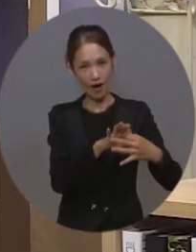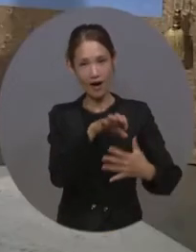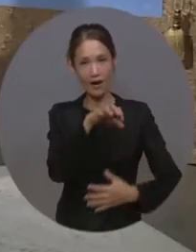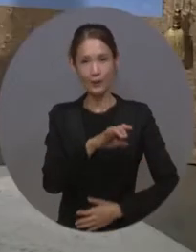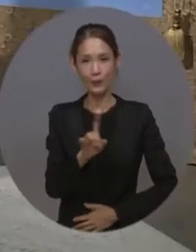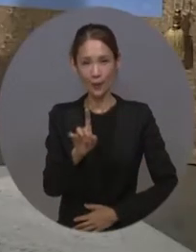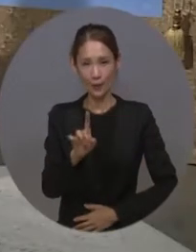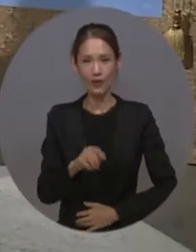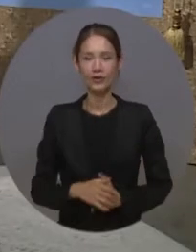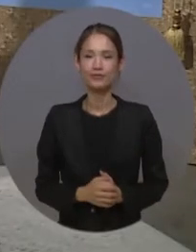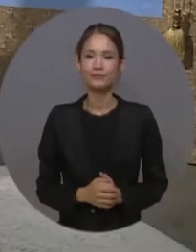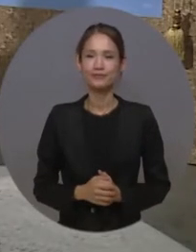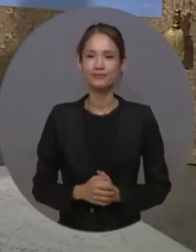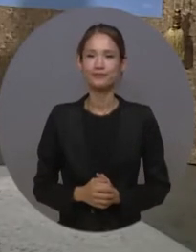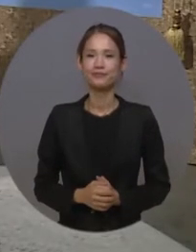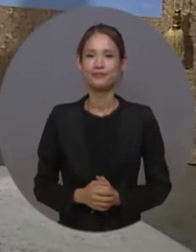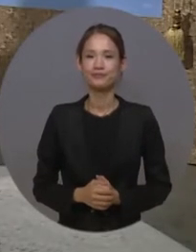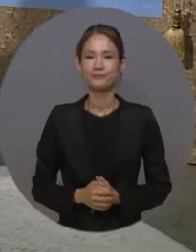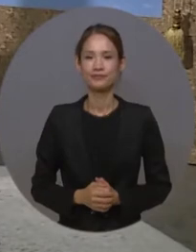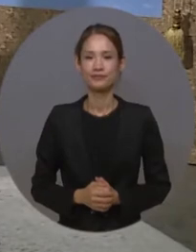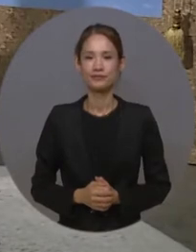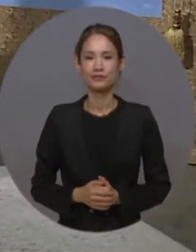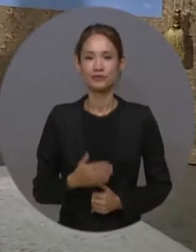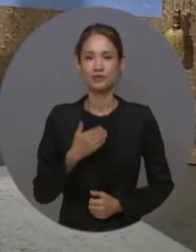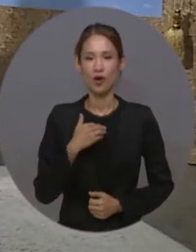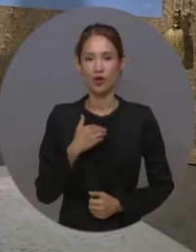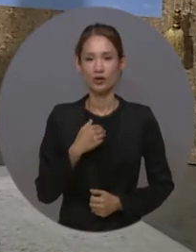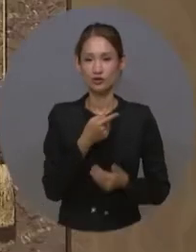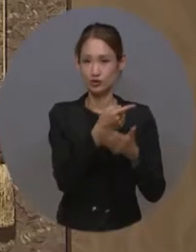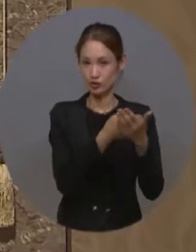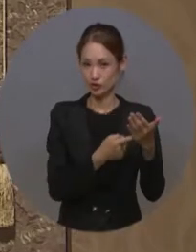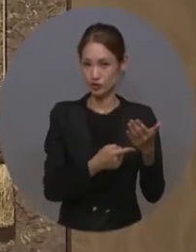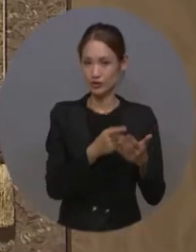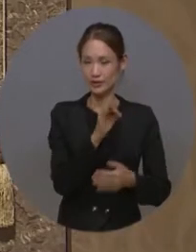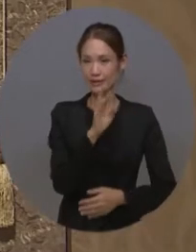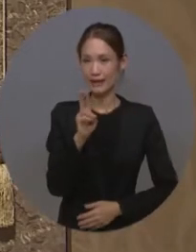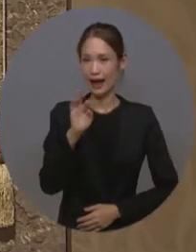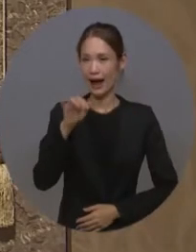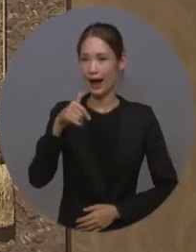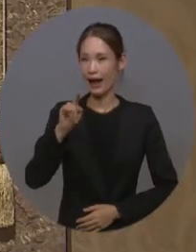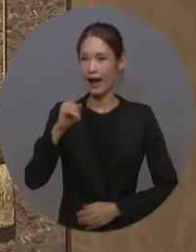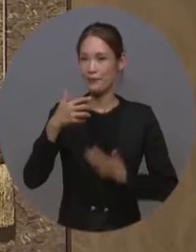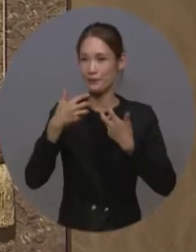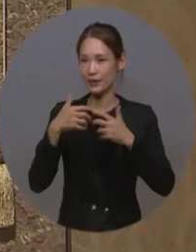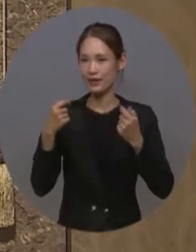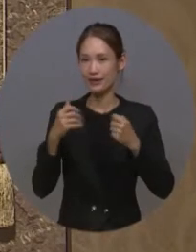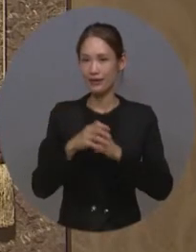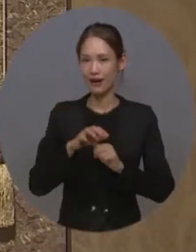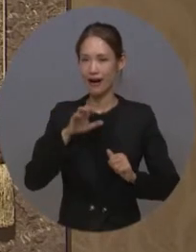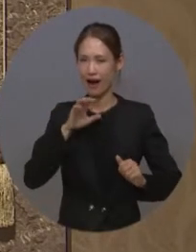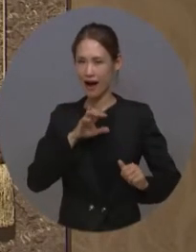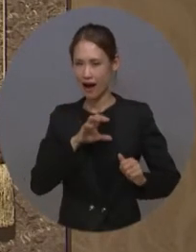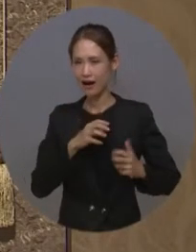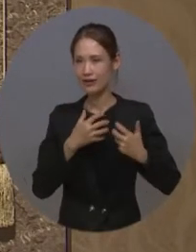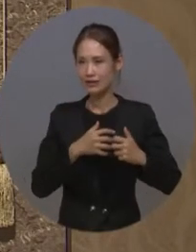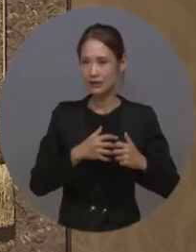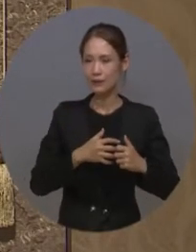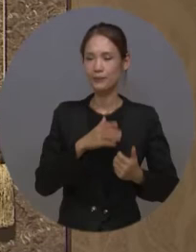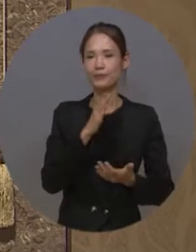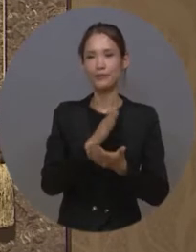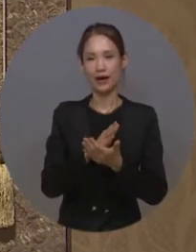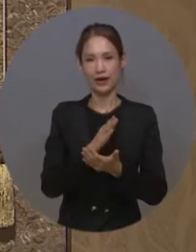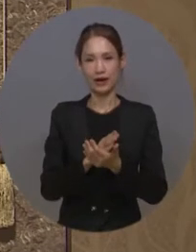곳인가요? 저희는 그 수술이나 양압기 네. 같은 강제적이고 기계적인 방법이 아니고